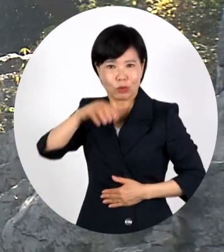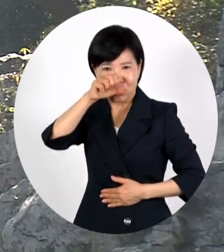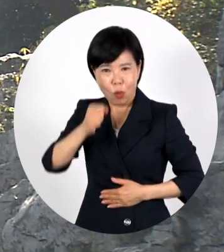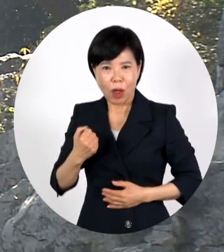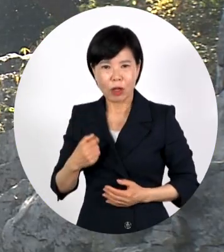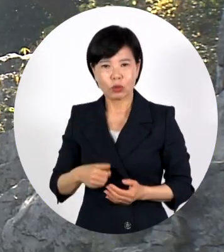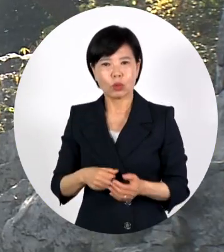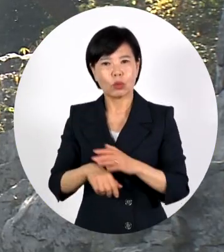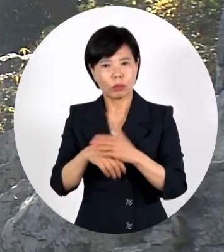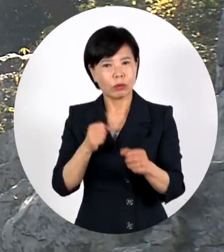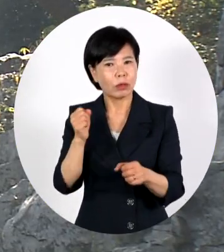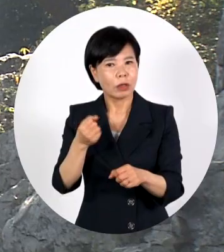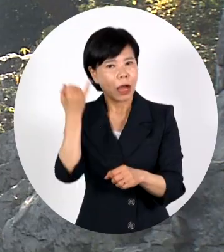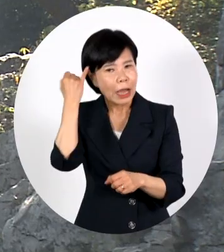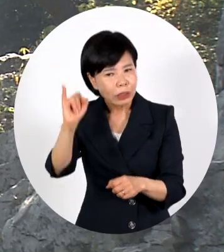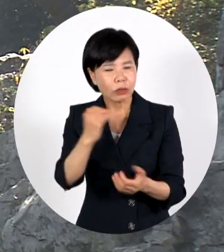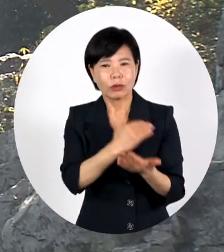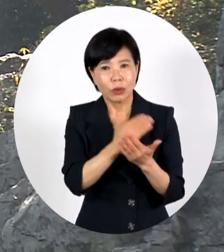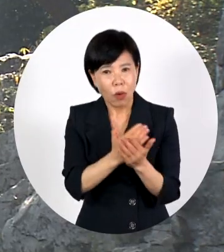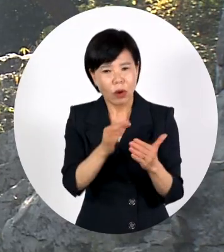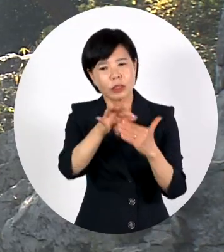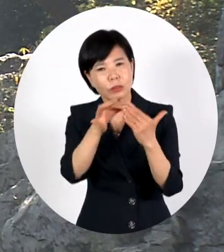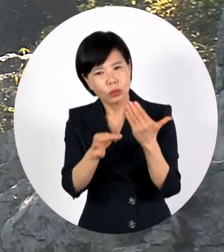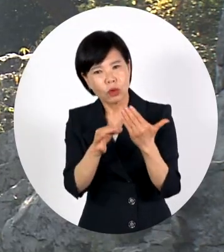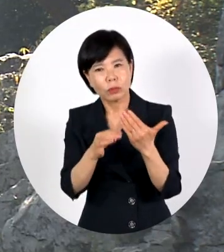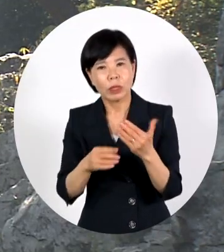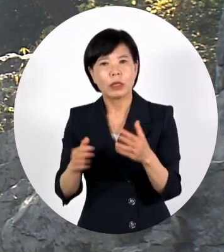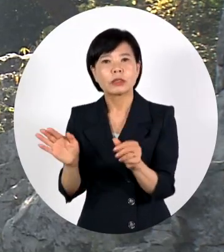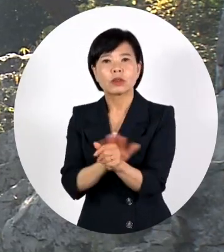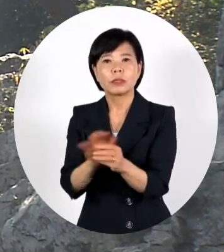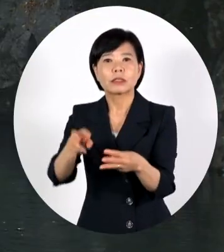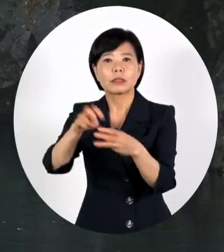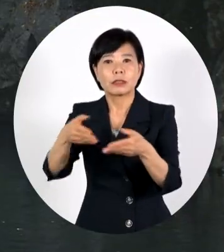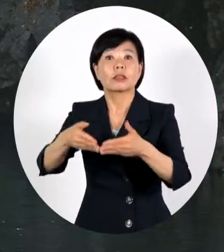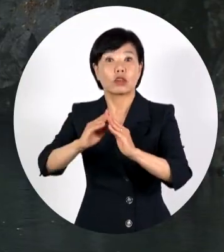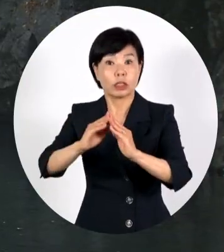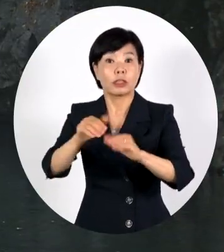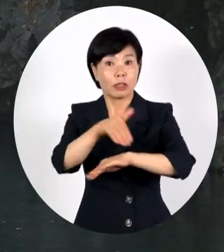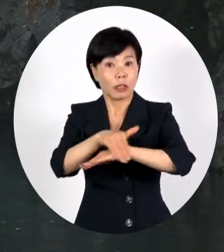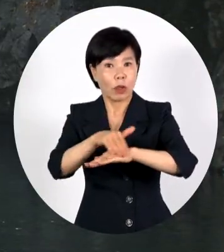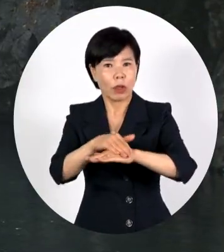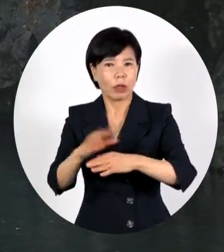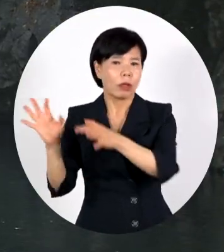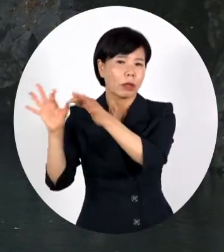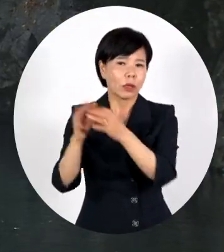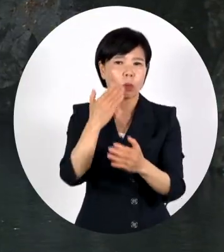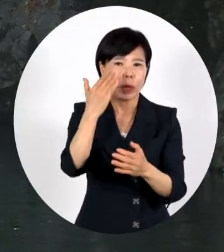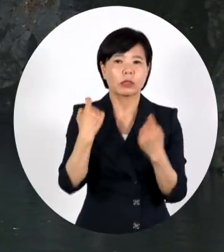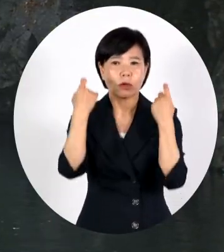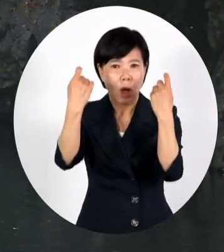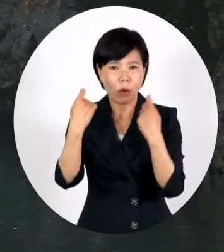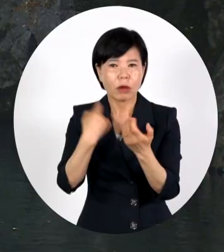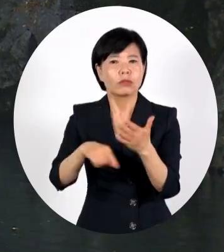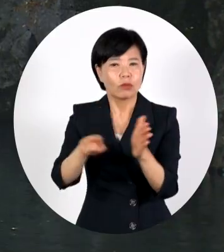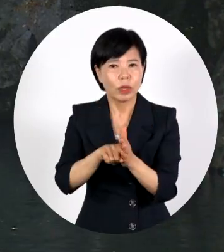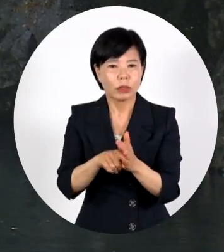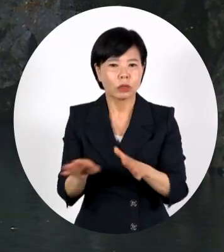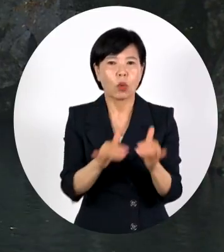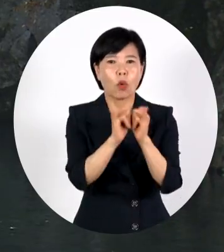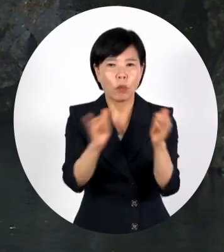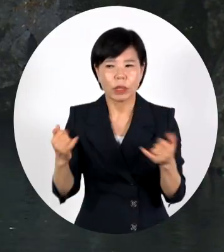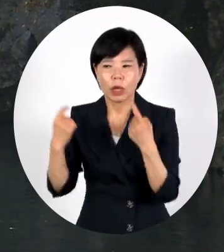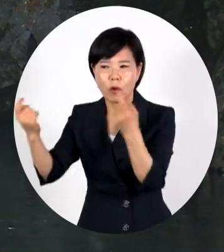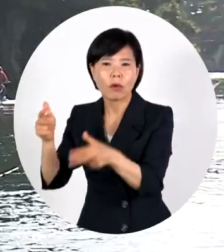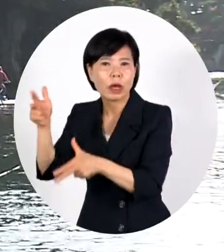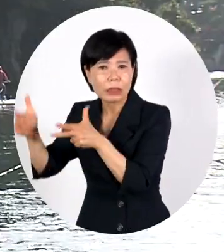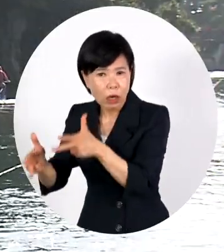향상과 제주여행 품질 관리를 위해 제주관광서비스센터도 설치합니다. 지속가능한 제주관광을 위해